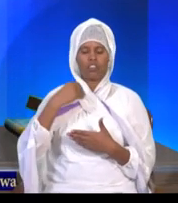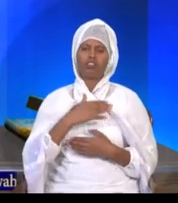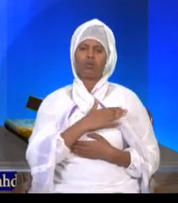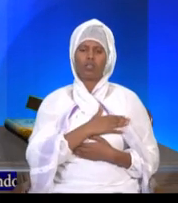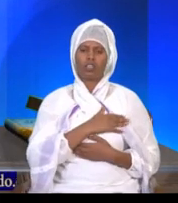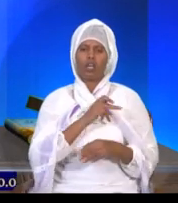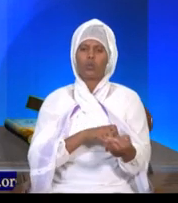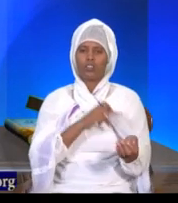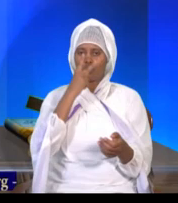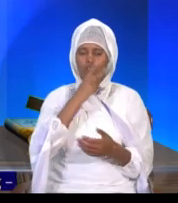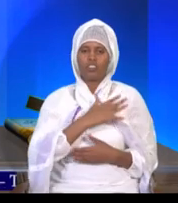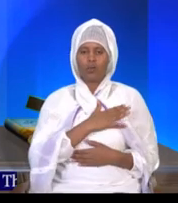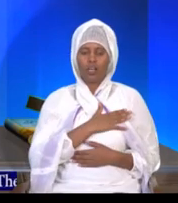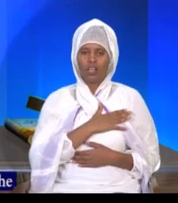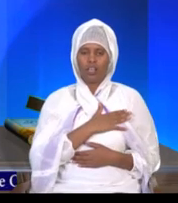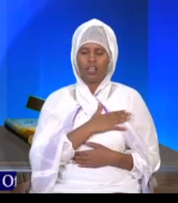ይብል